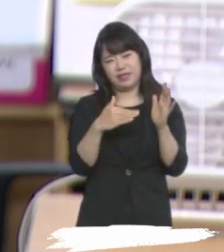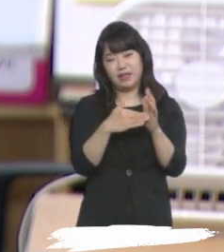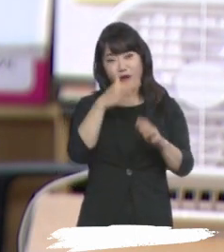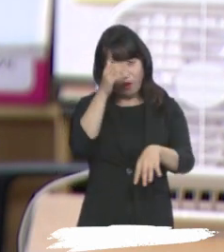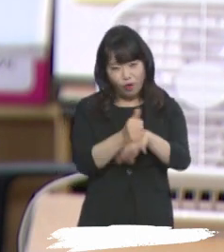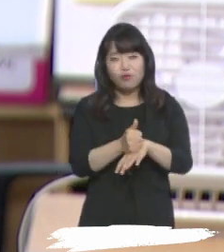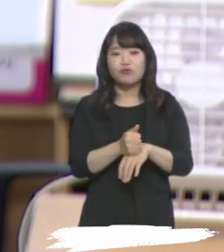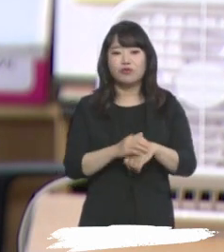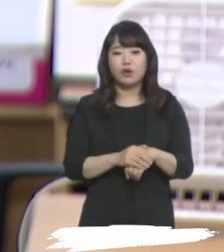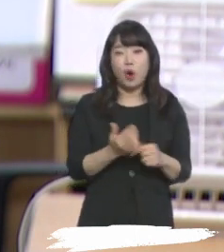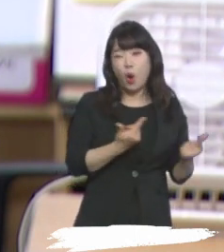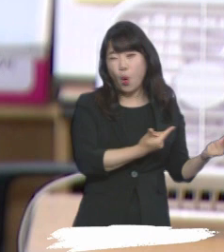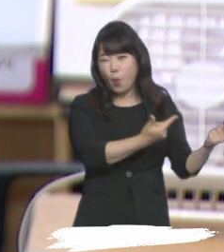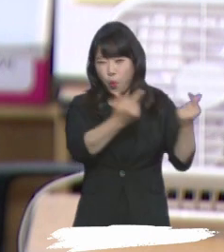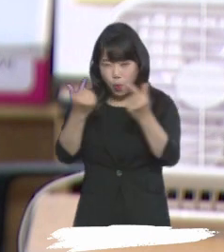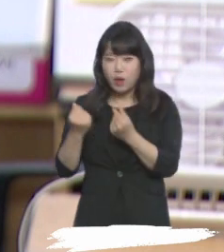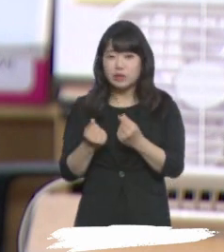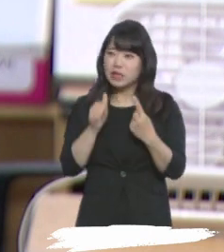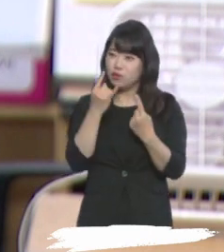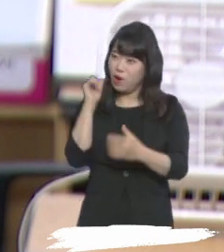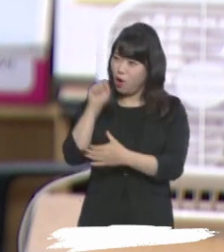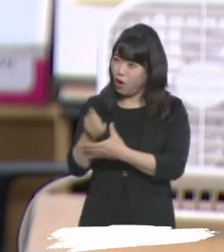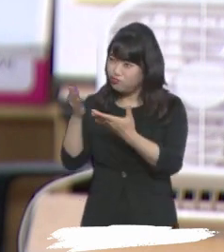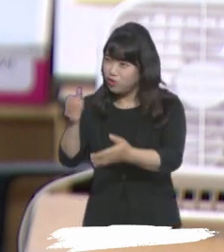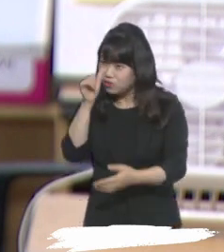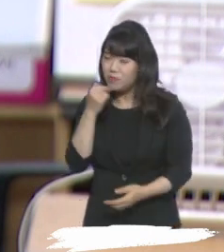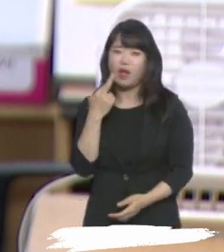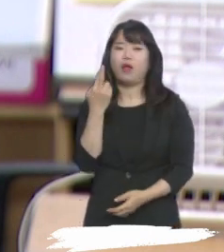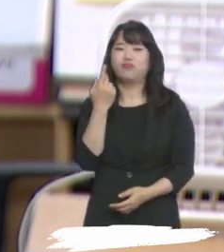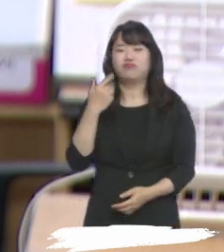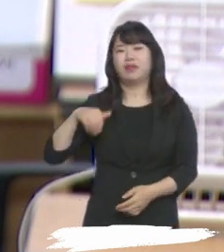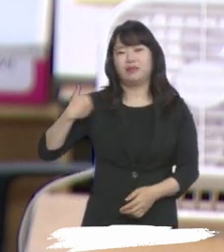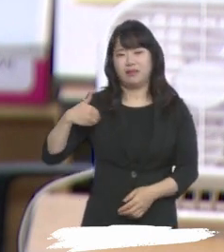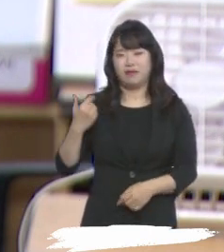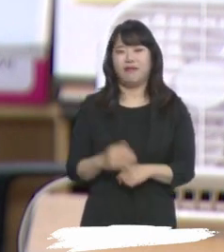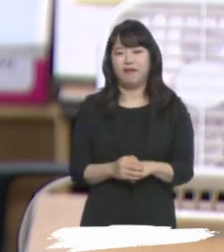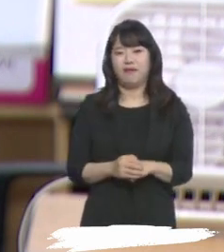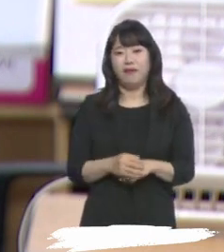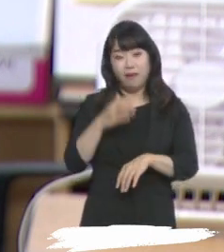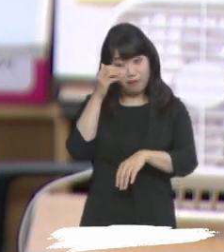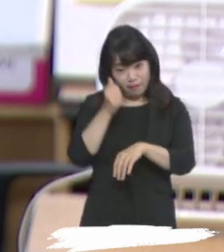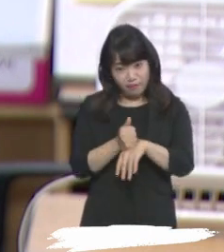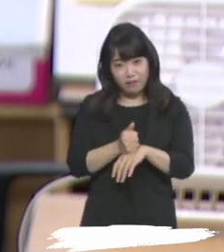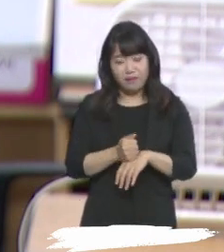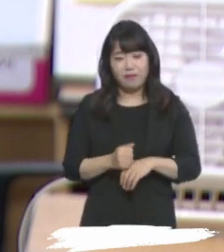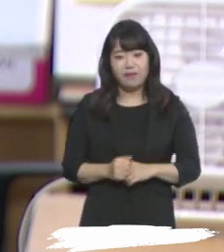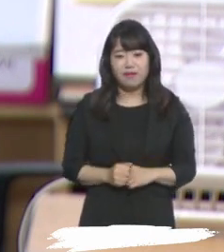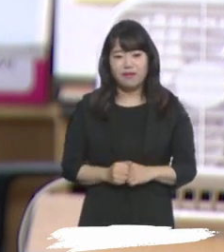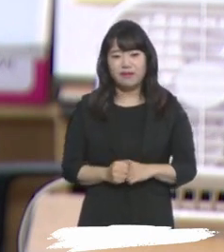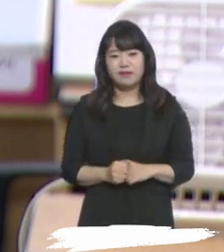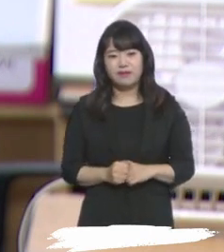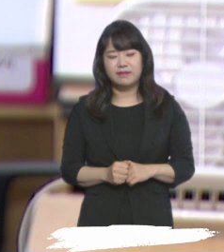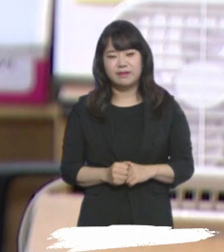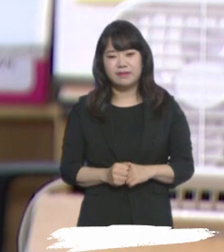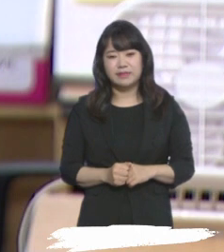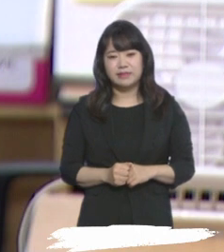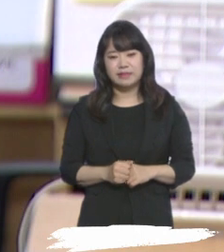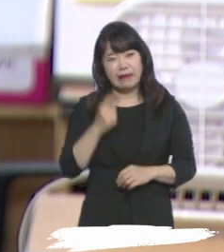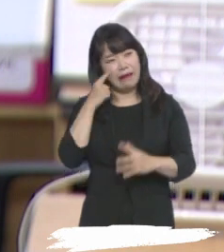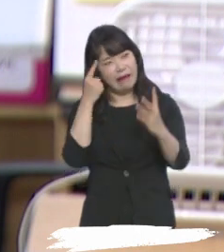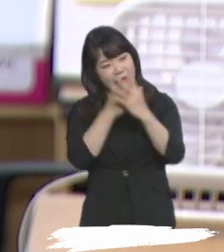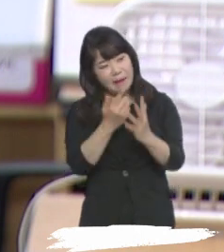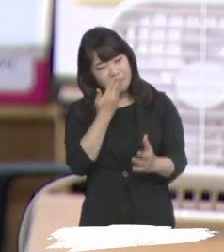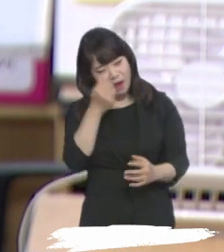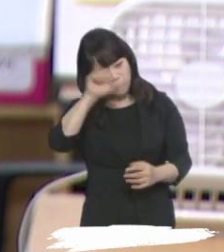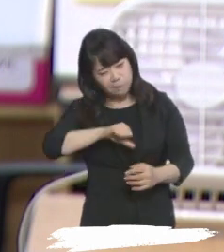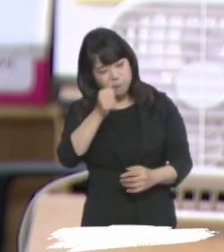결과도 한 번에 또 통과가 될지 안 될지도 이제 뭐 건마다 다르기 때문에 뭐 예상을 하기도